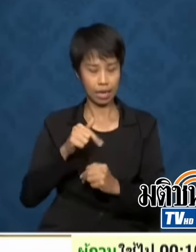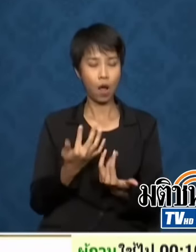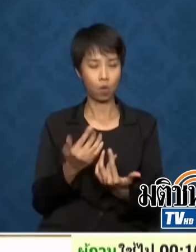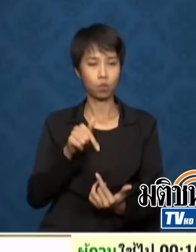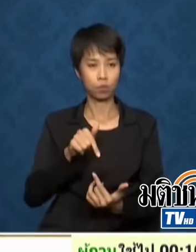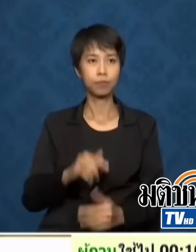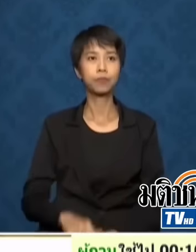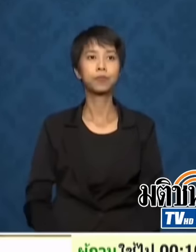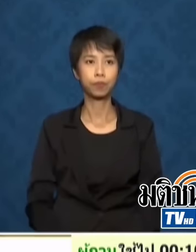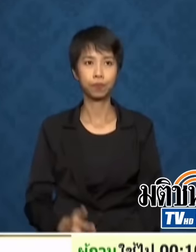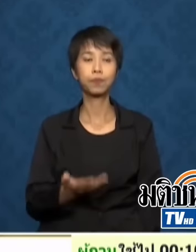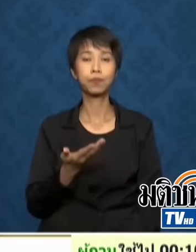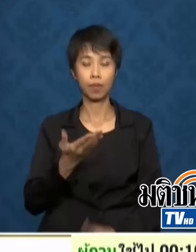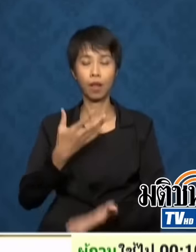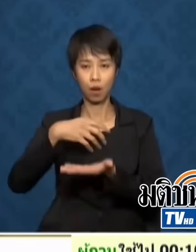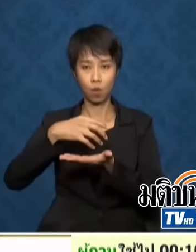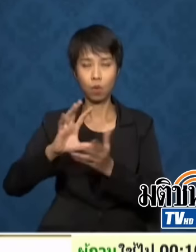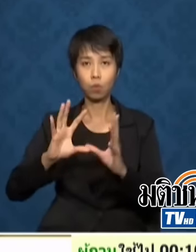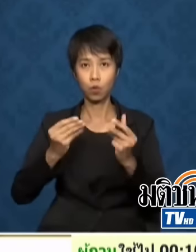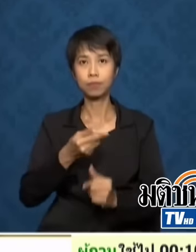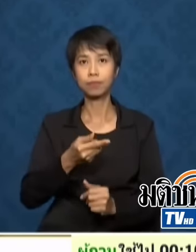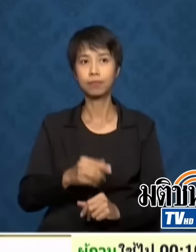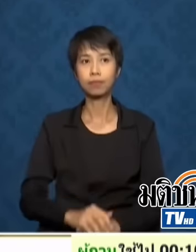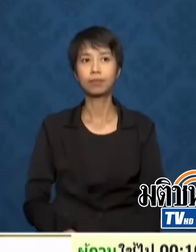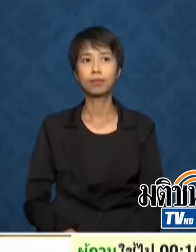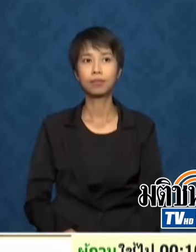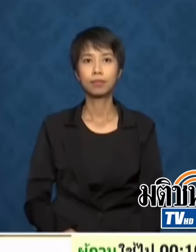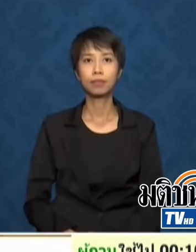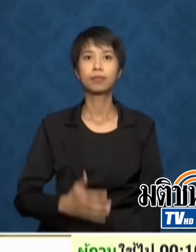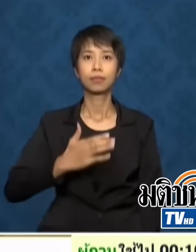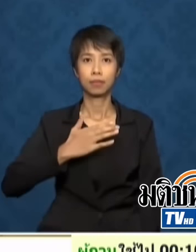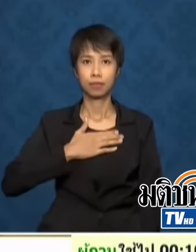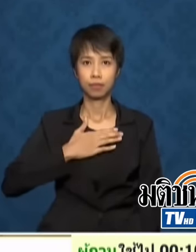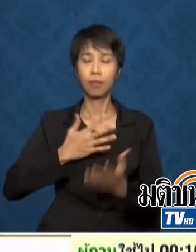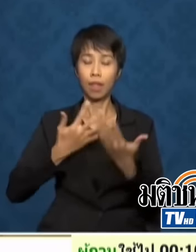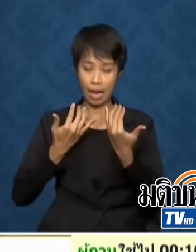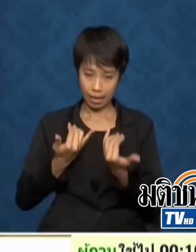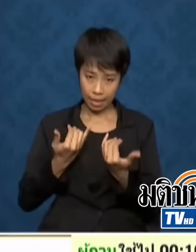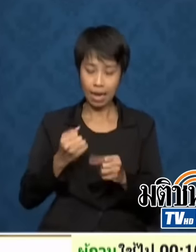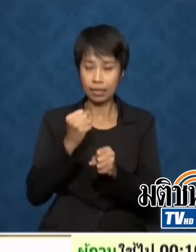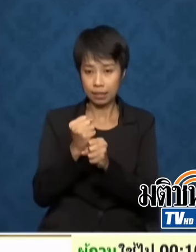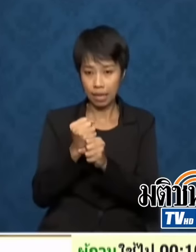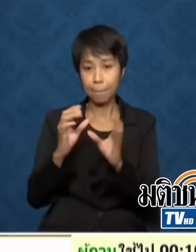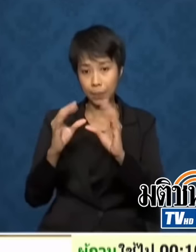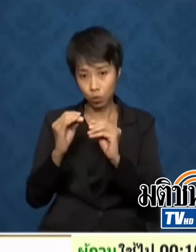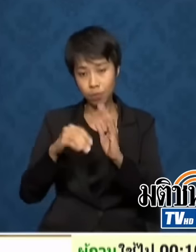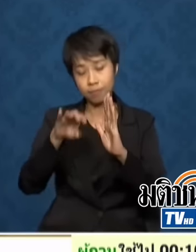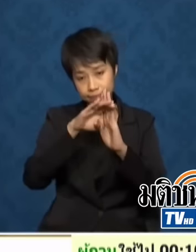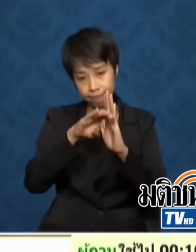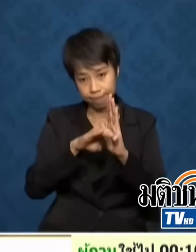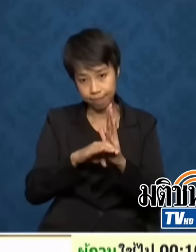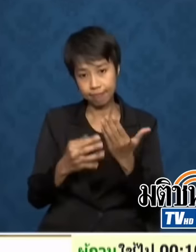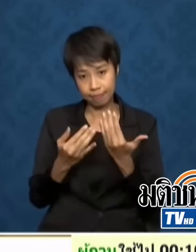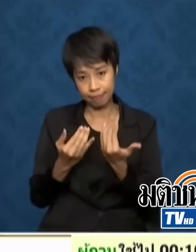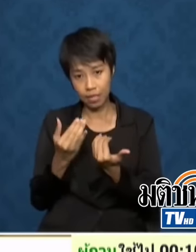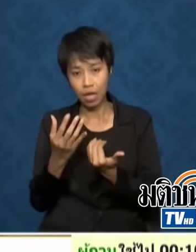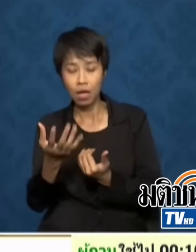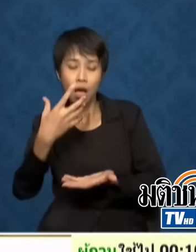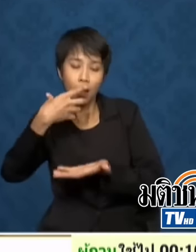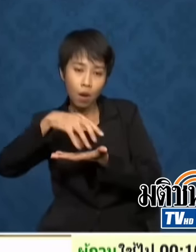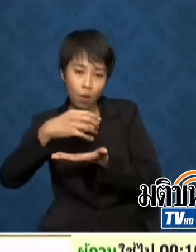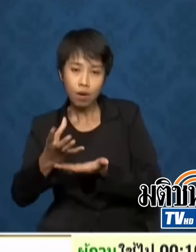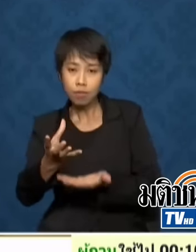เอาเชิญครับท่านว่าให้จบครับ และเราดำเนินการด้วยดีมาตลอดเราฟังกันและกันใช้สภาผู้แทนราษฎร